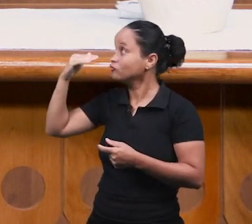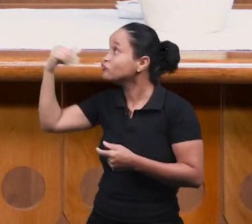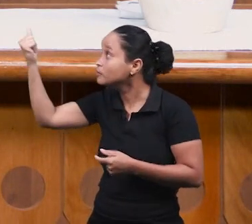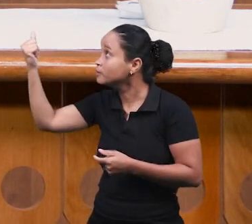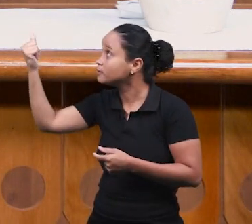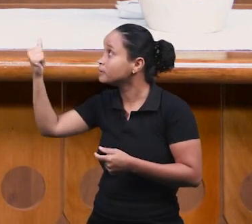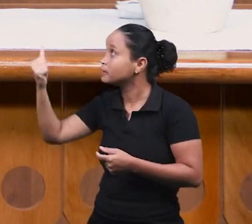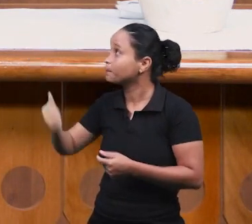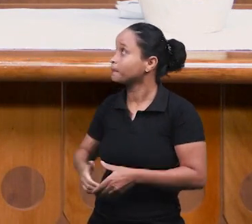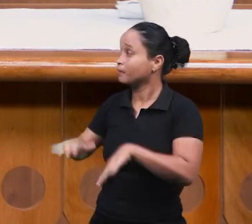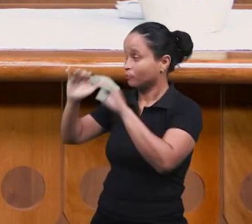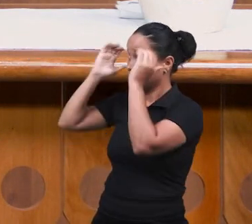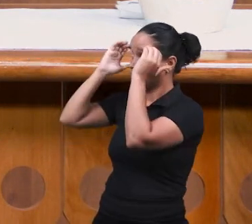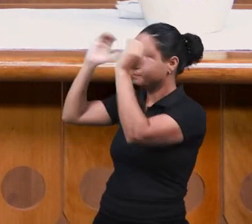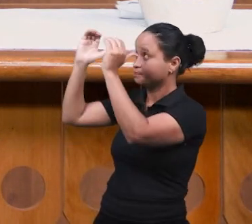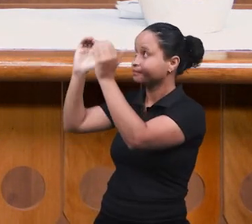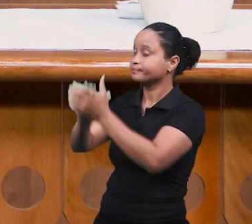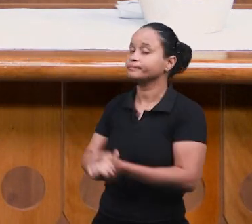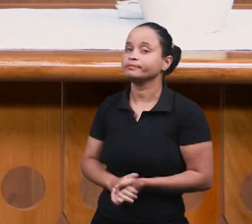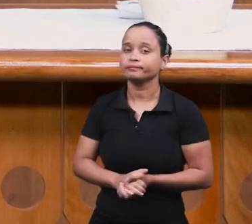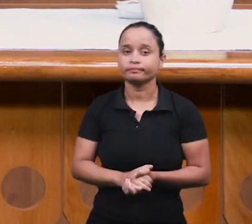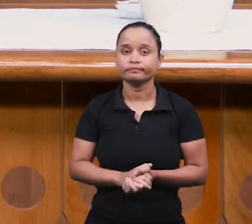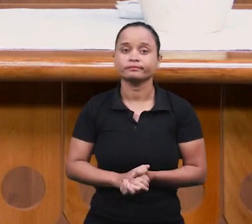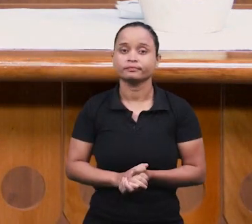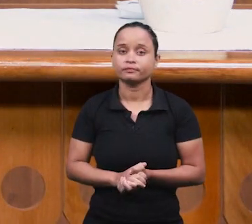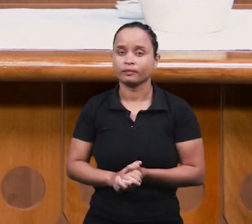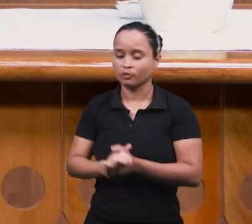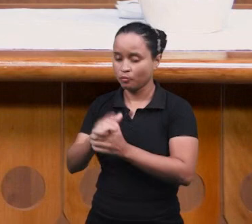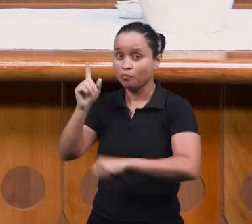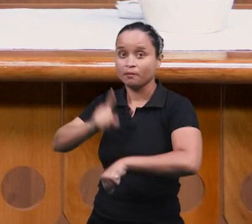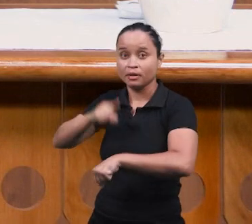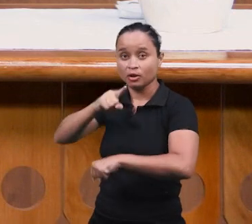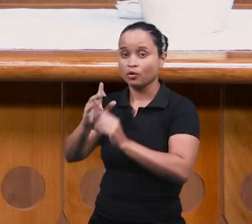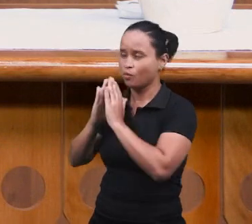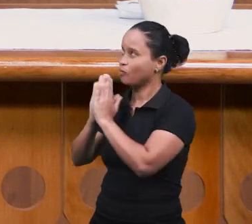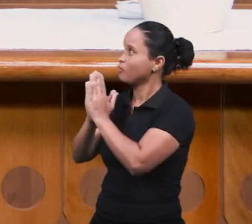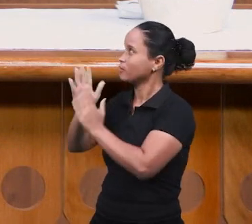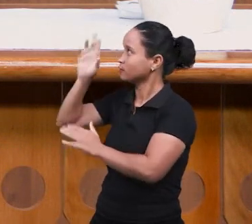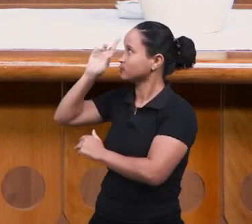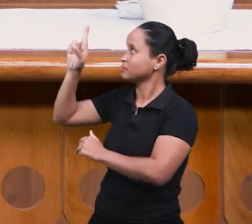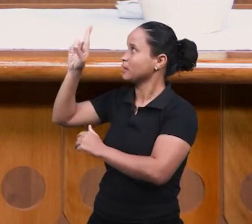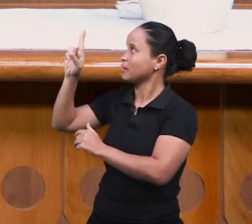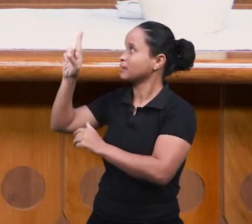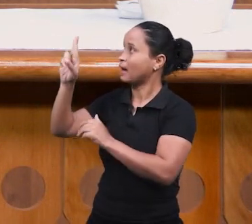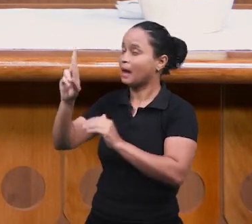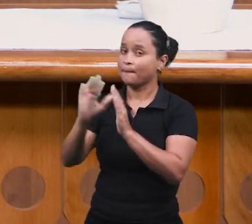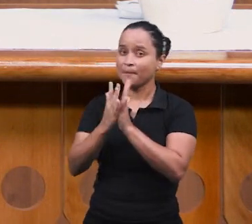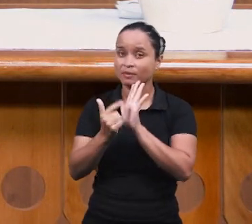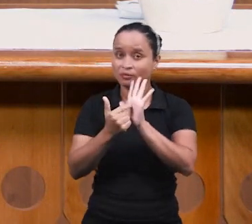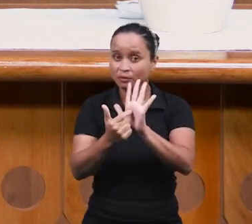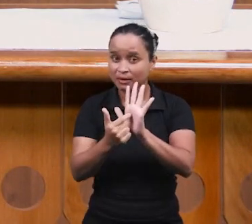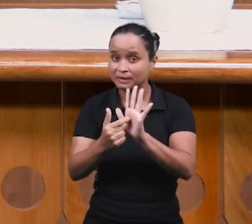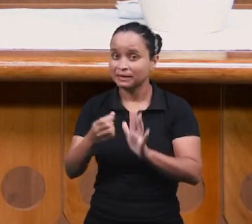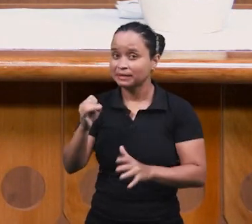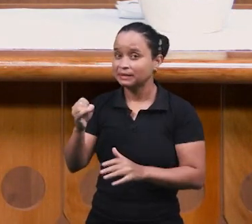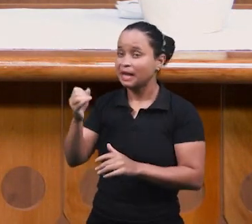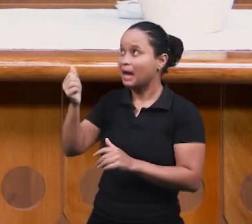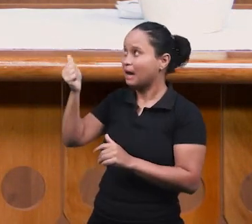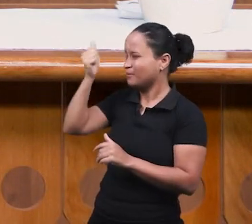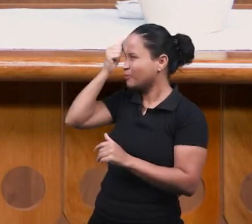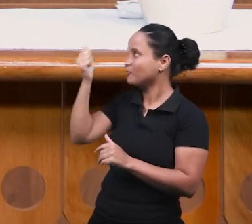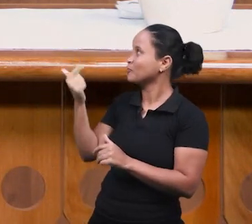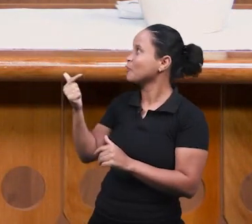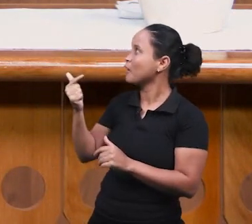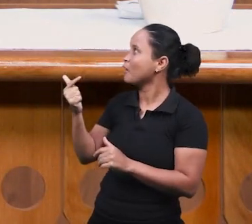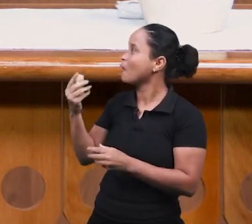Seigneur. Il va répondre à cet appel. Donc, quand il prie au Seigneur, la parole nous dit que son repentance, il n'a